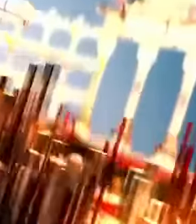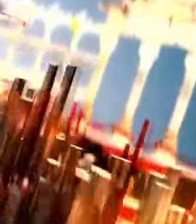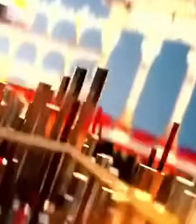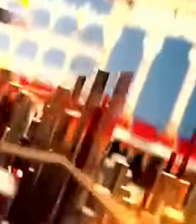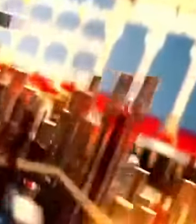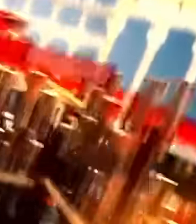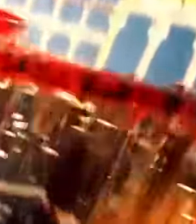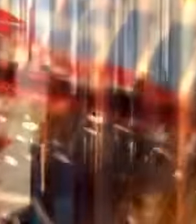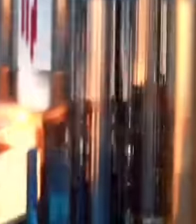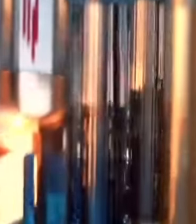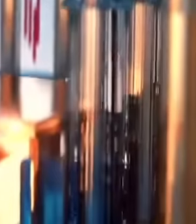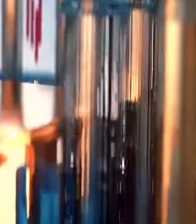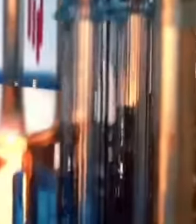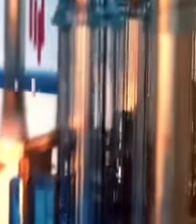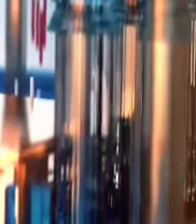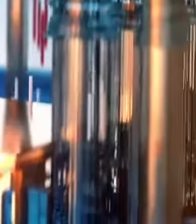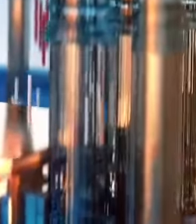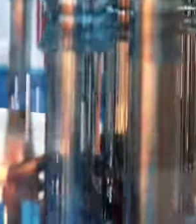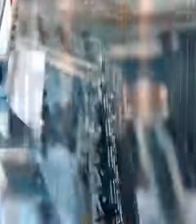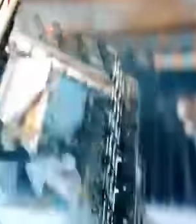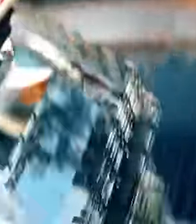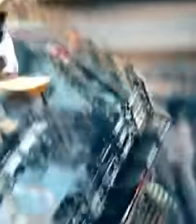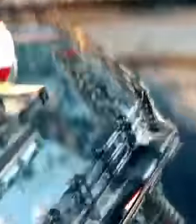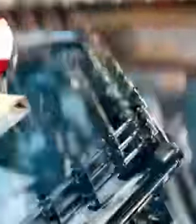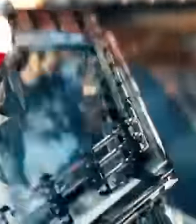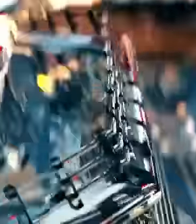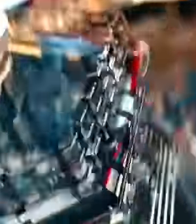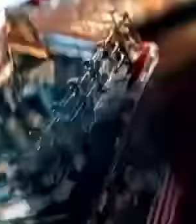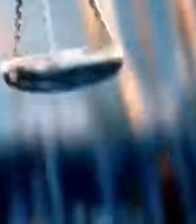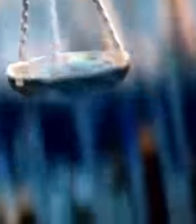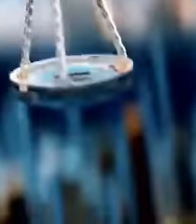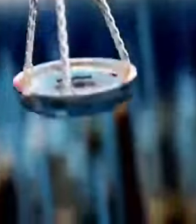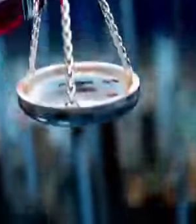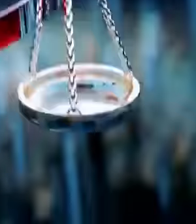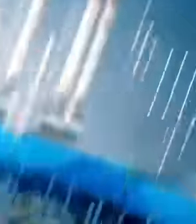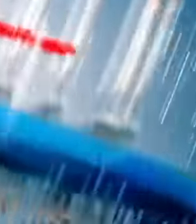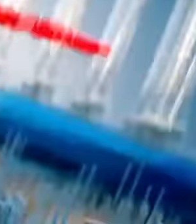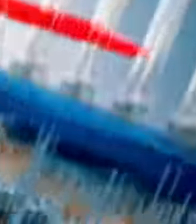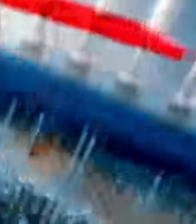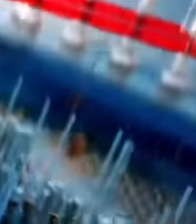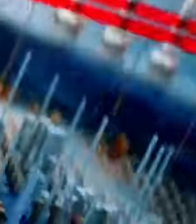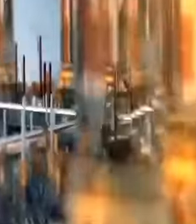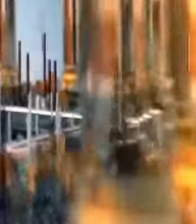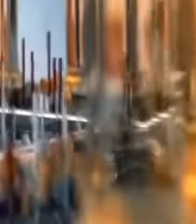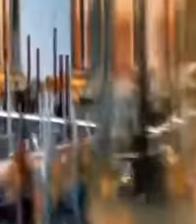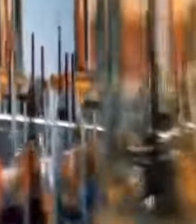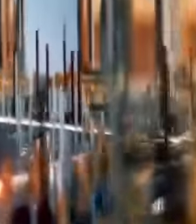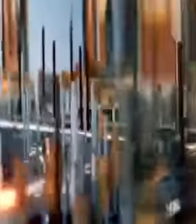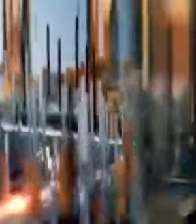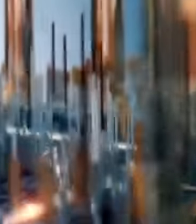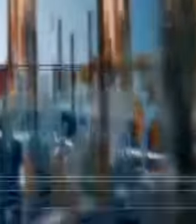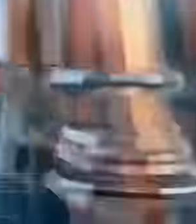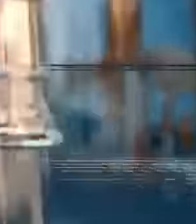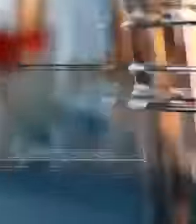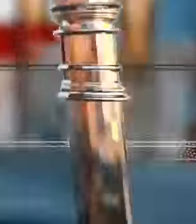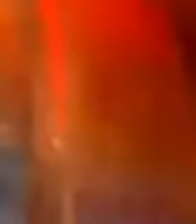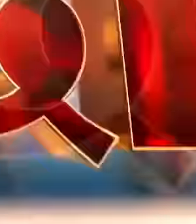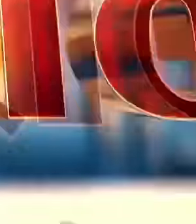अबशुरूहोरहाहैदेशकासबसेबड़ा मुकदमा,रजतशर्माकेसाथ'आपकीअदालत'।